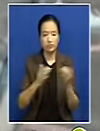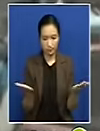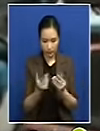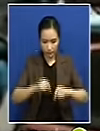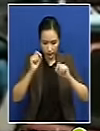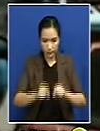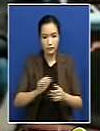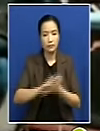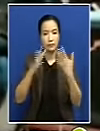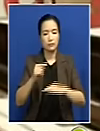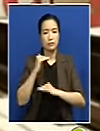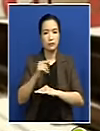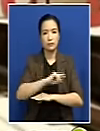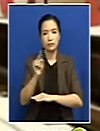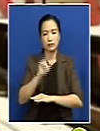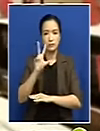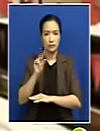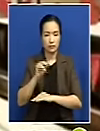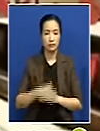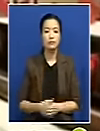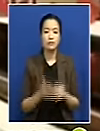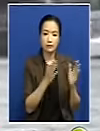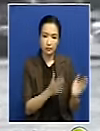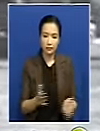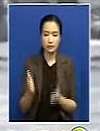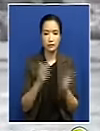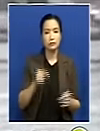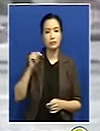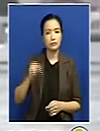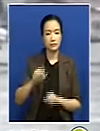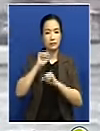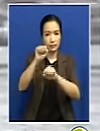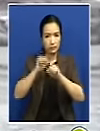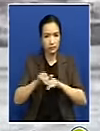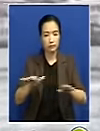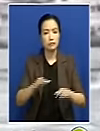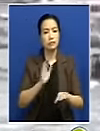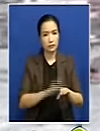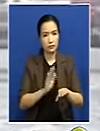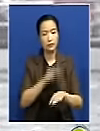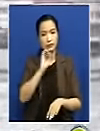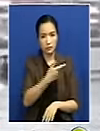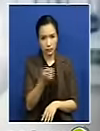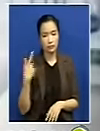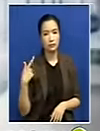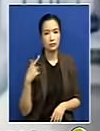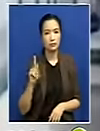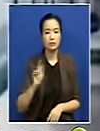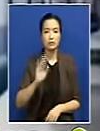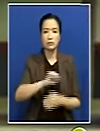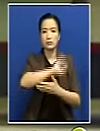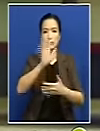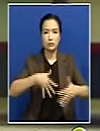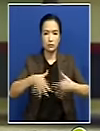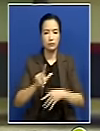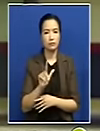ให้แล้วเสร็จภายใน30วันเช่นเดียวกันกระบวนการตรงนี้ทางประกาศนะครับก็เน้นย้ำถึงประโยชน์ของพี่น้